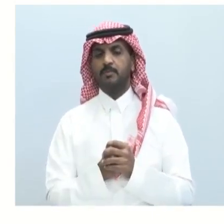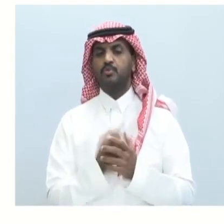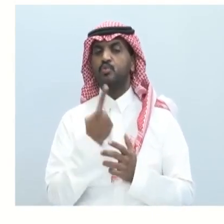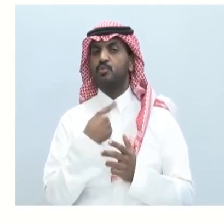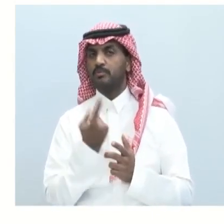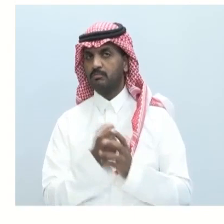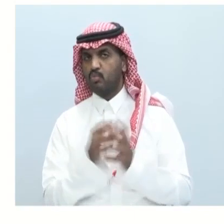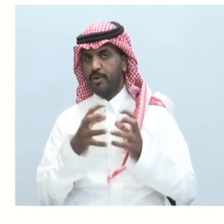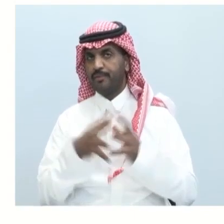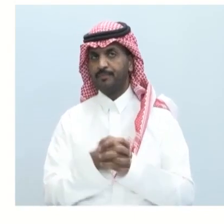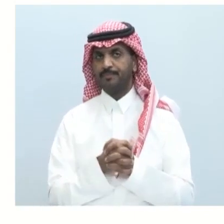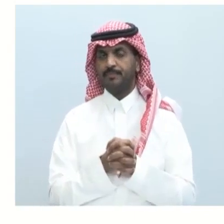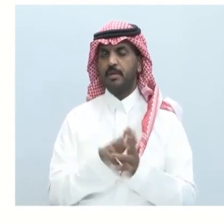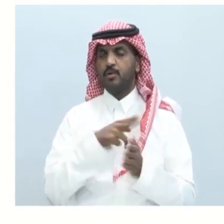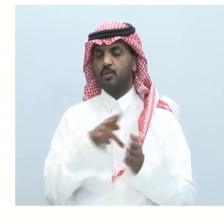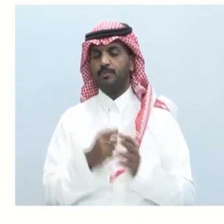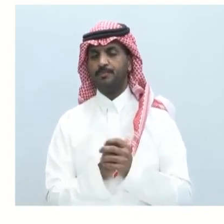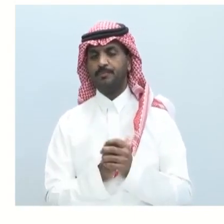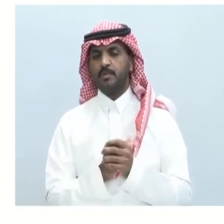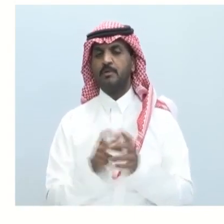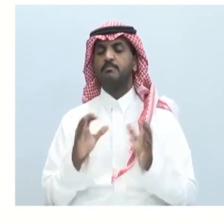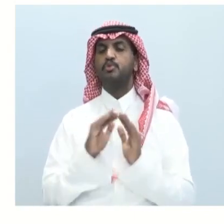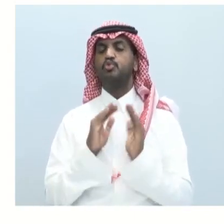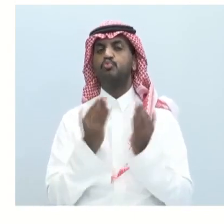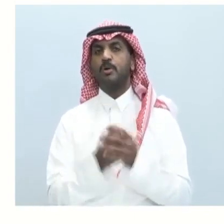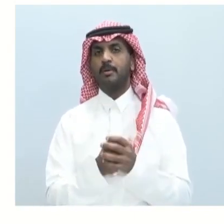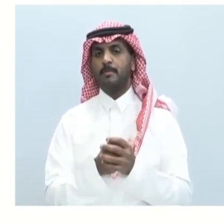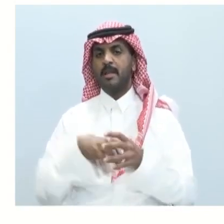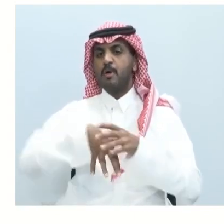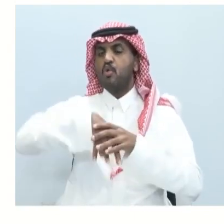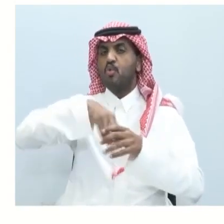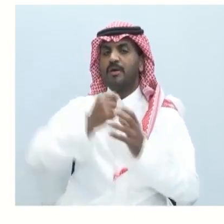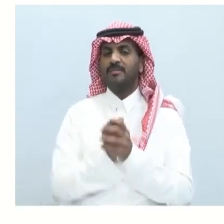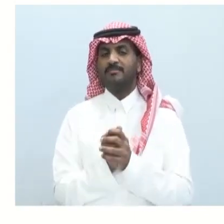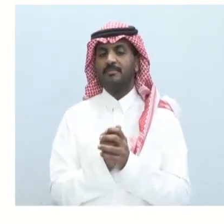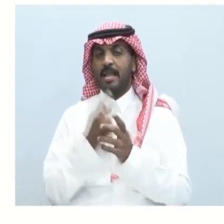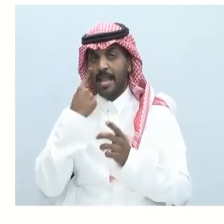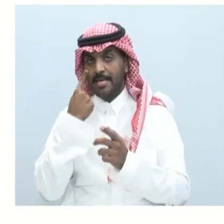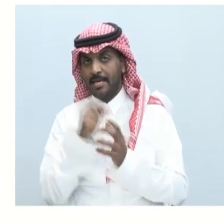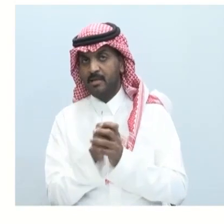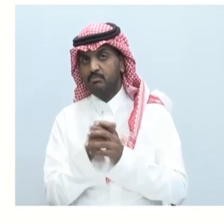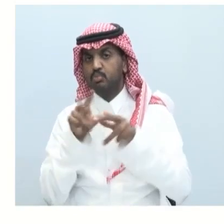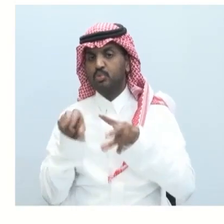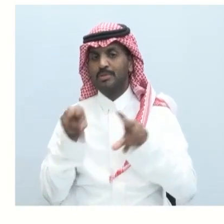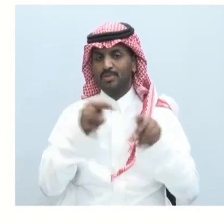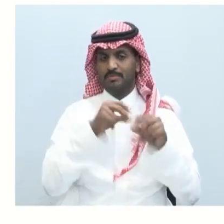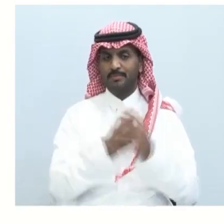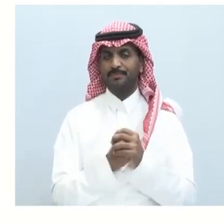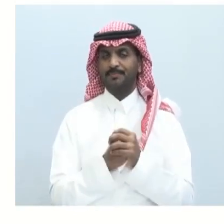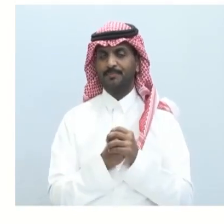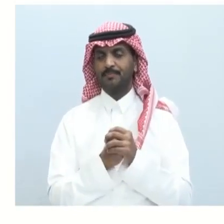نريد ان نعرف مصطلح النوع مجموعه من المخلوقات الحيه المتشابهه